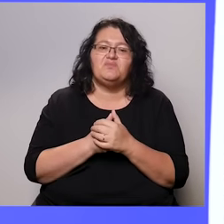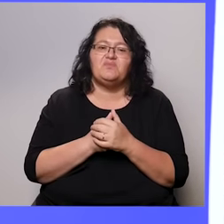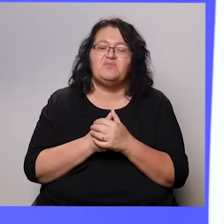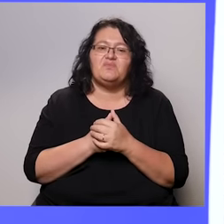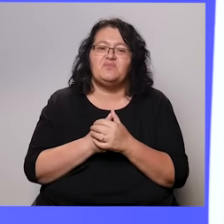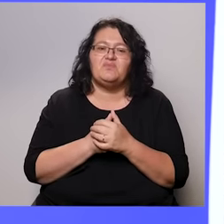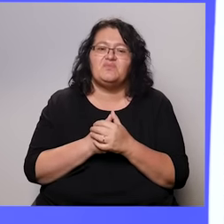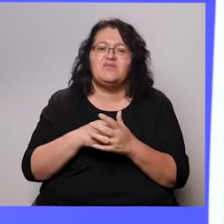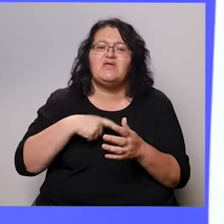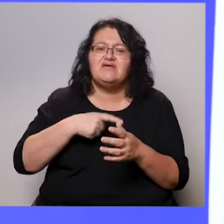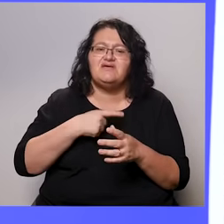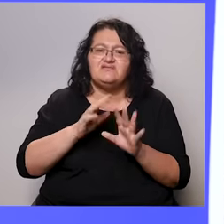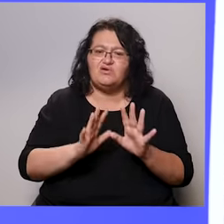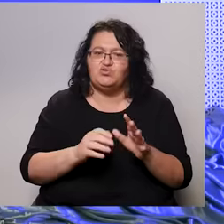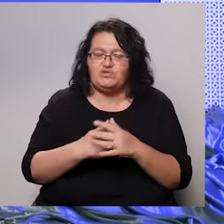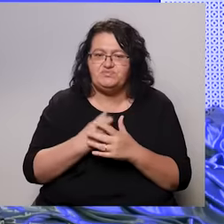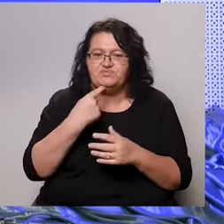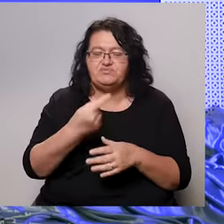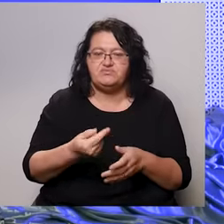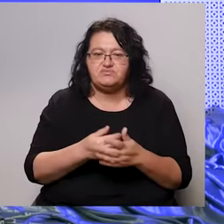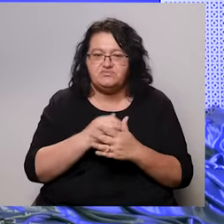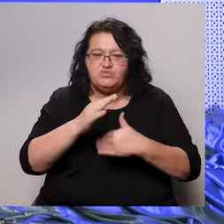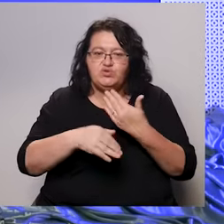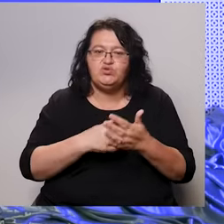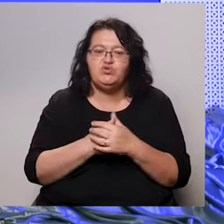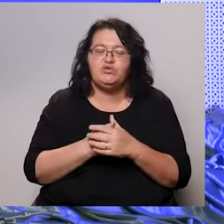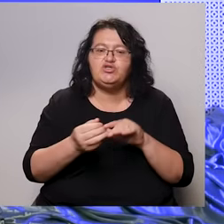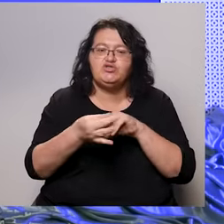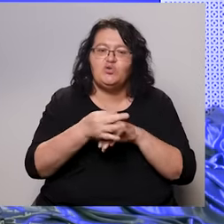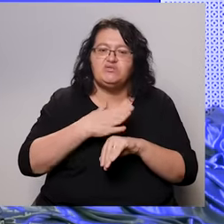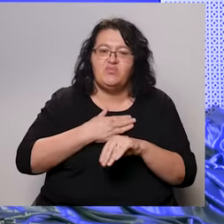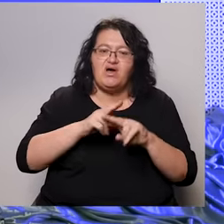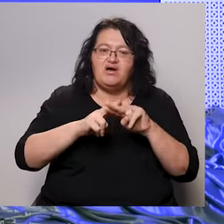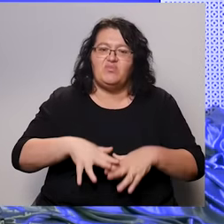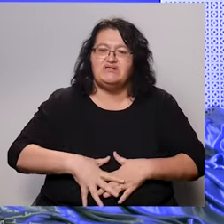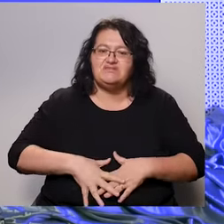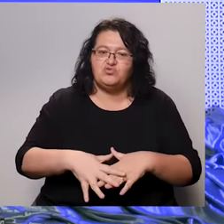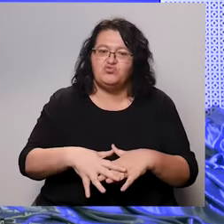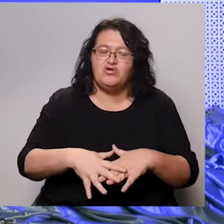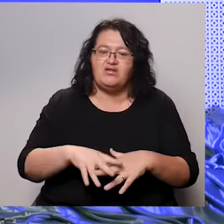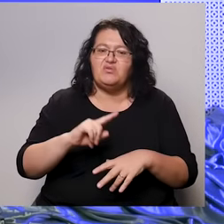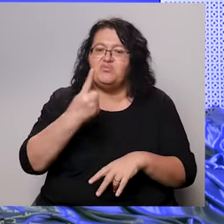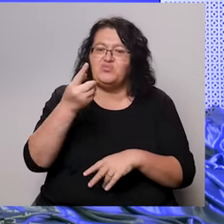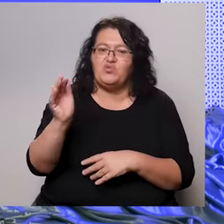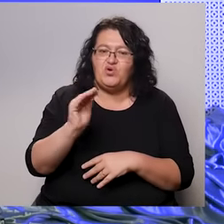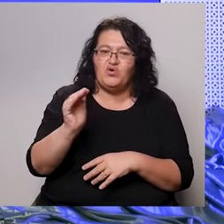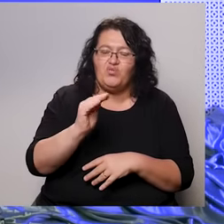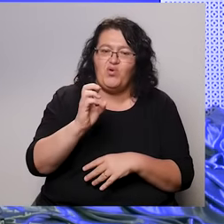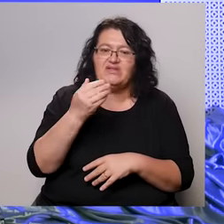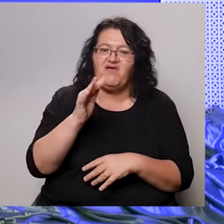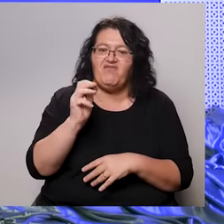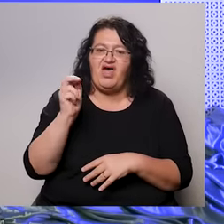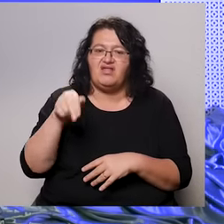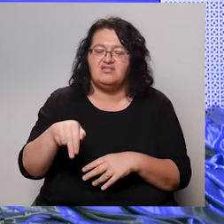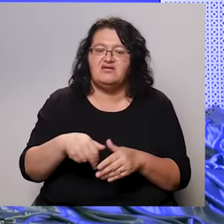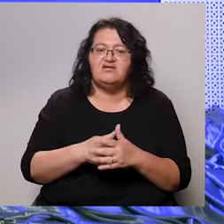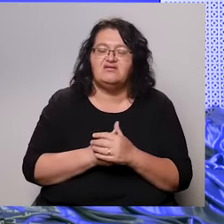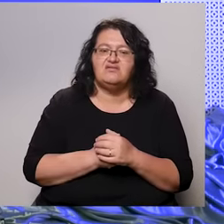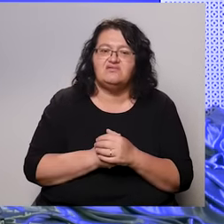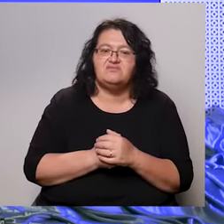după care mă ascundeam, e în felul următor. După ce soția a rămas însărcinată cu primul nostru copil, cu Octavian,